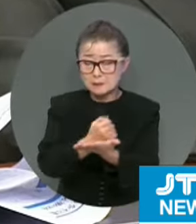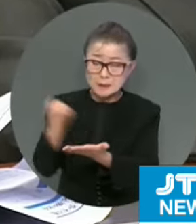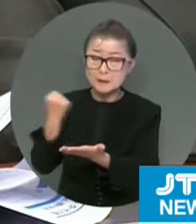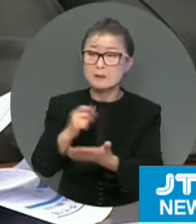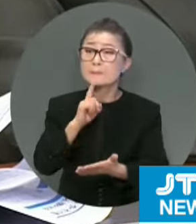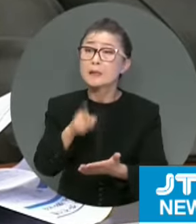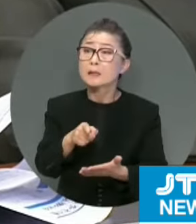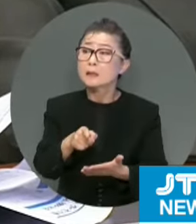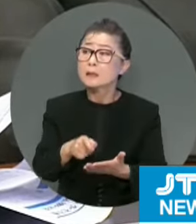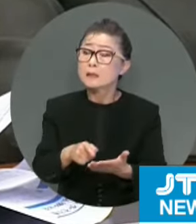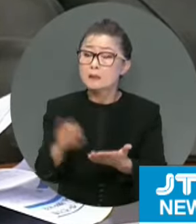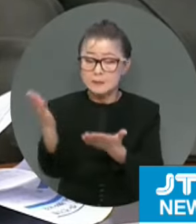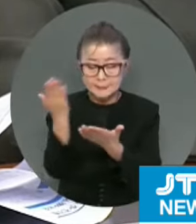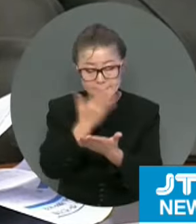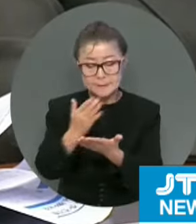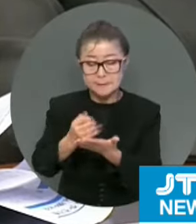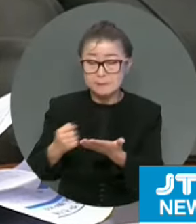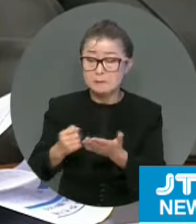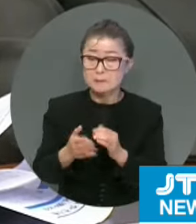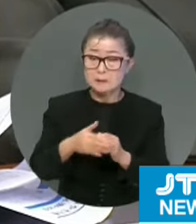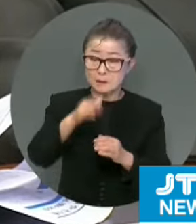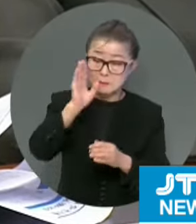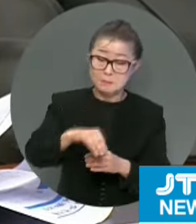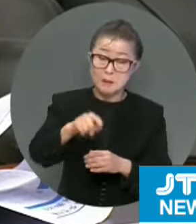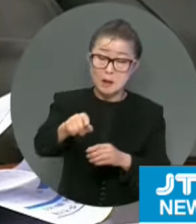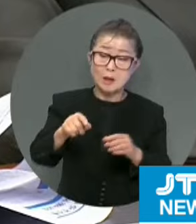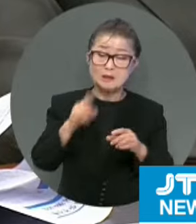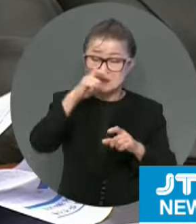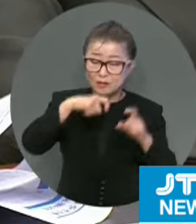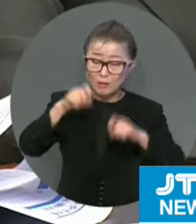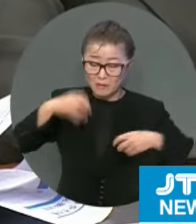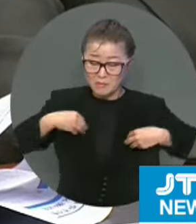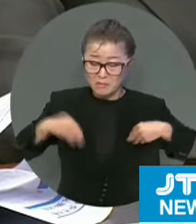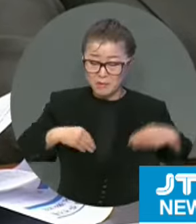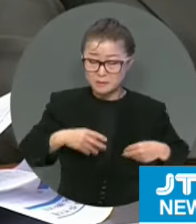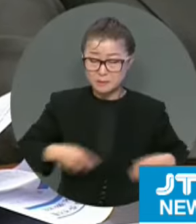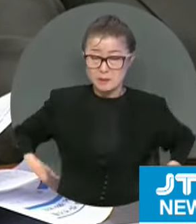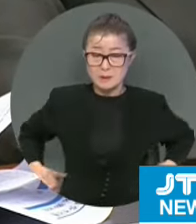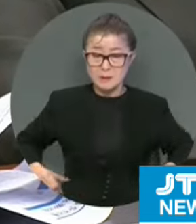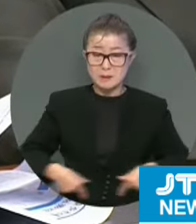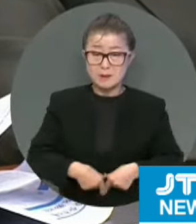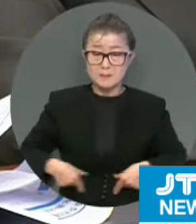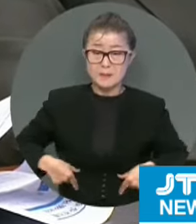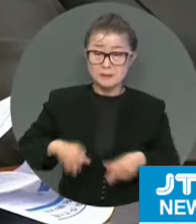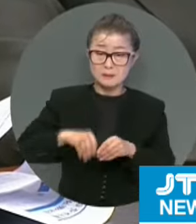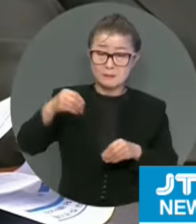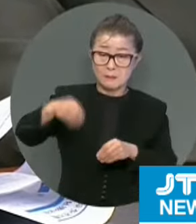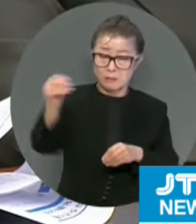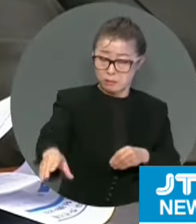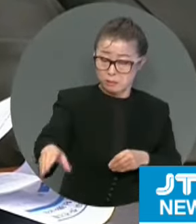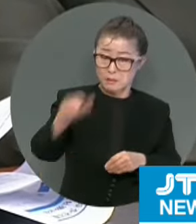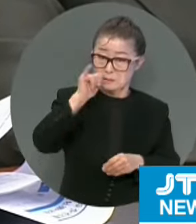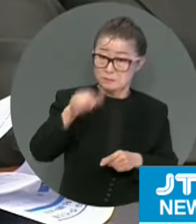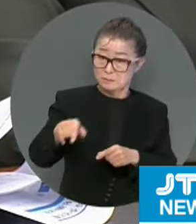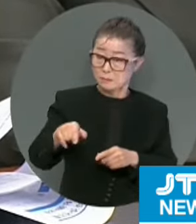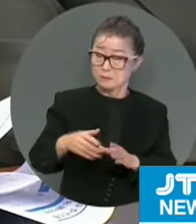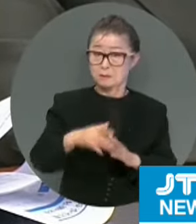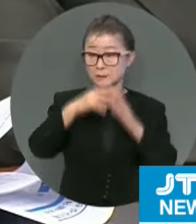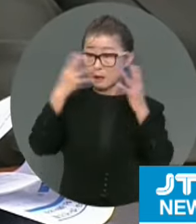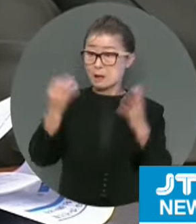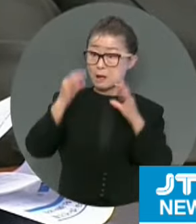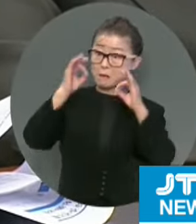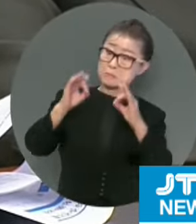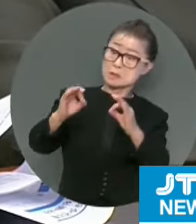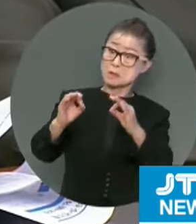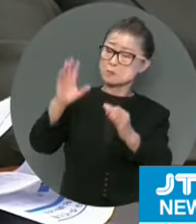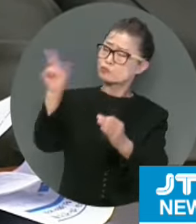옆에 벨트가 있었다는 얘기까지 울산지검장이 다 이야기했습니다. 그래서 그날 그 사건이